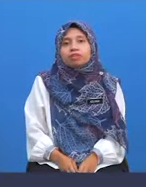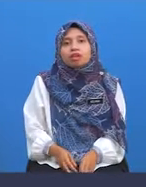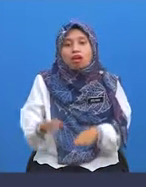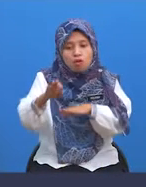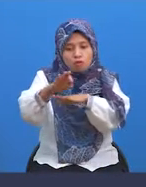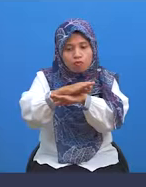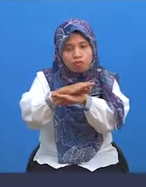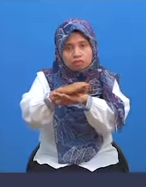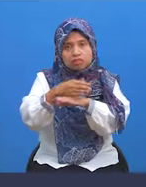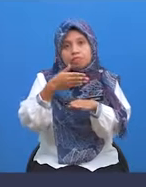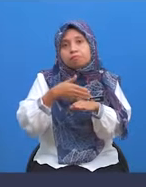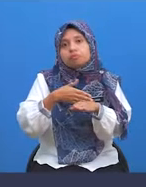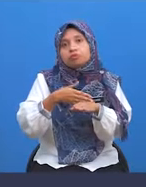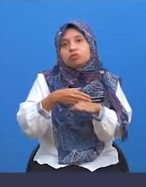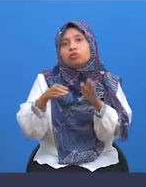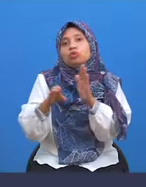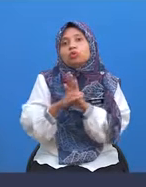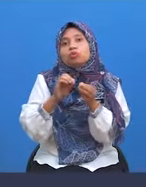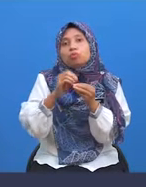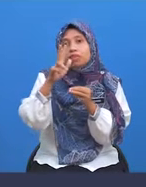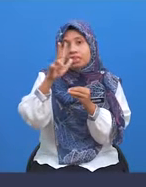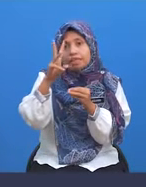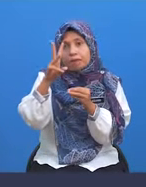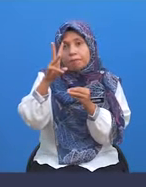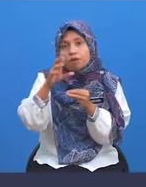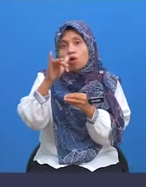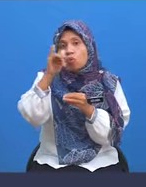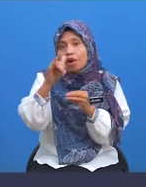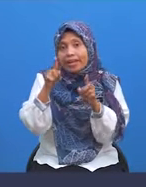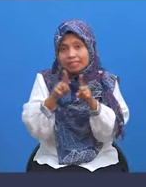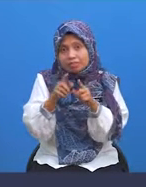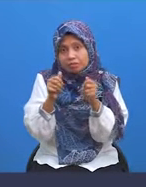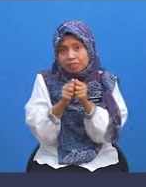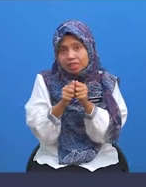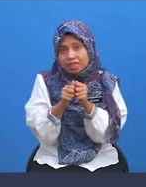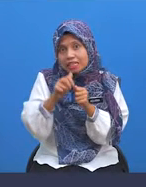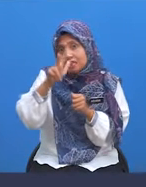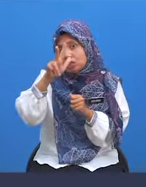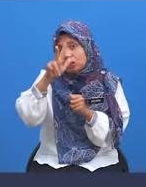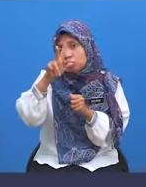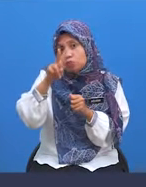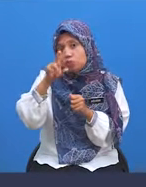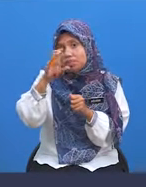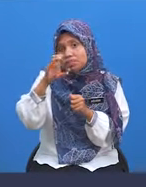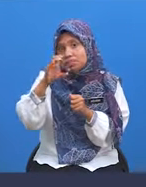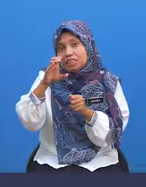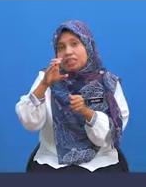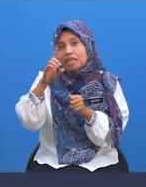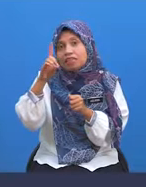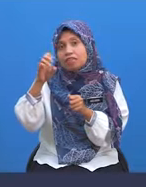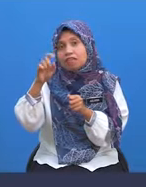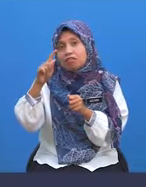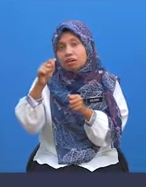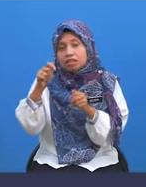Fungsi bagi contoh keenam kita ialah y sama dengan 2 sin theta